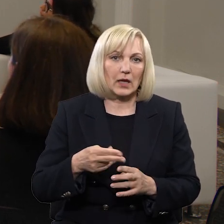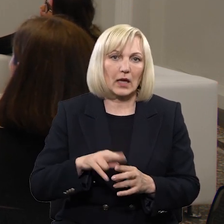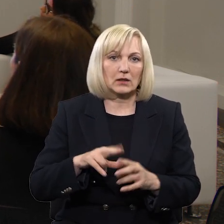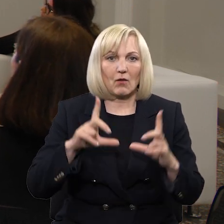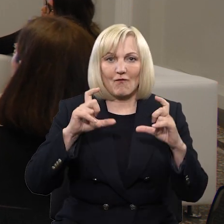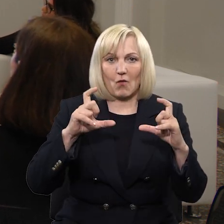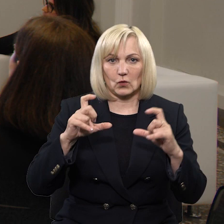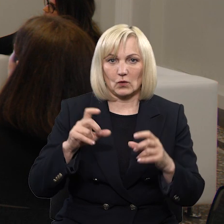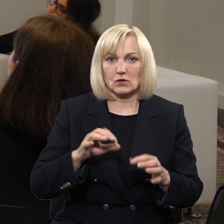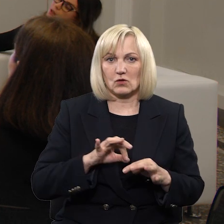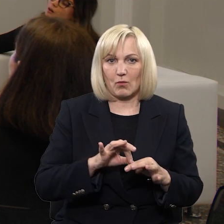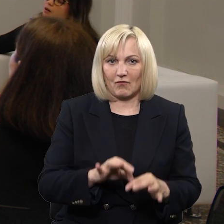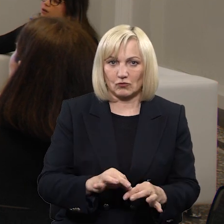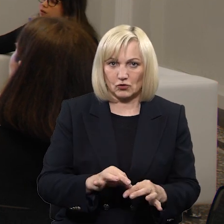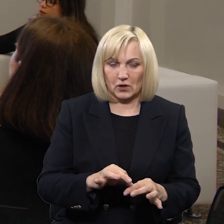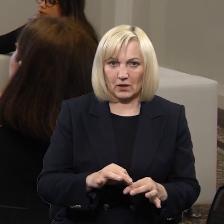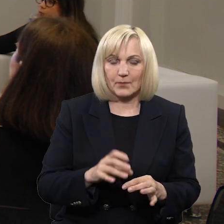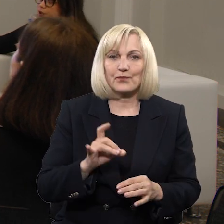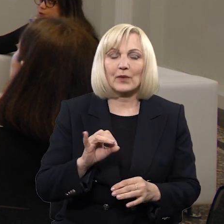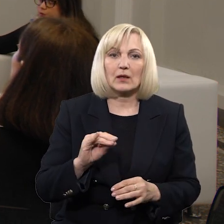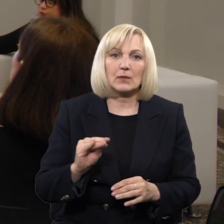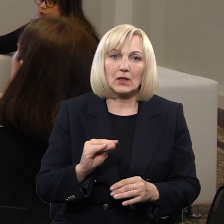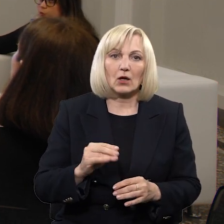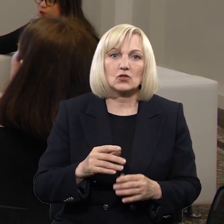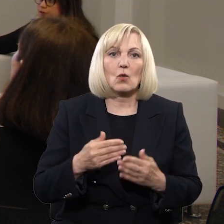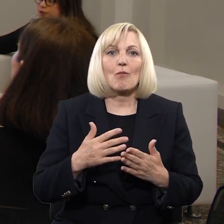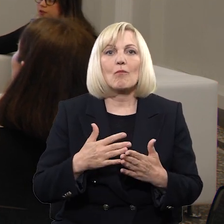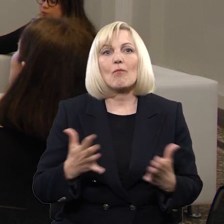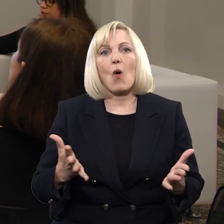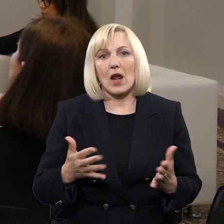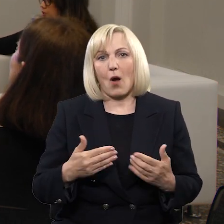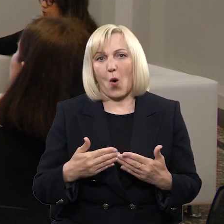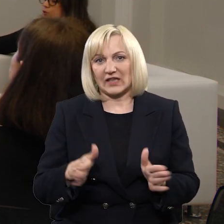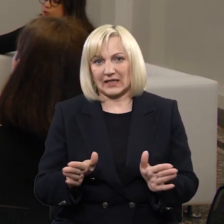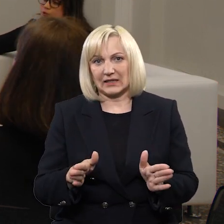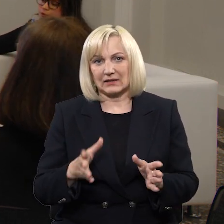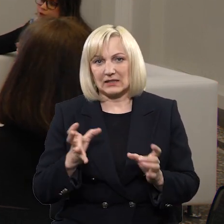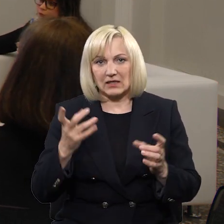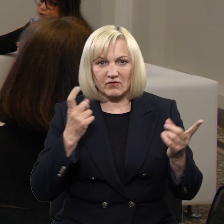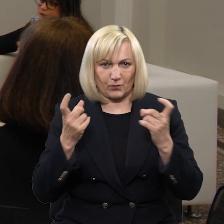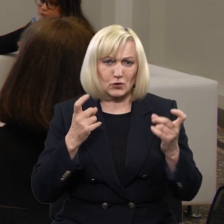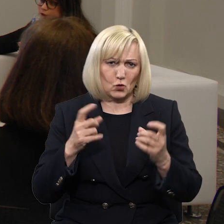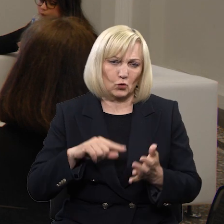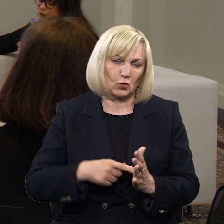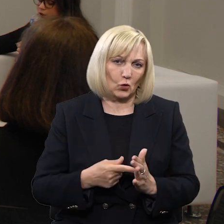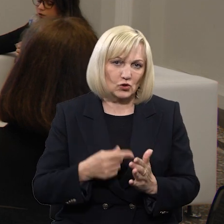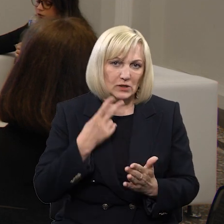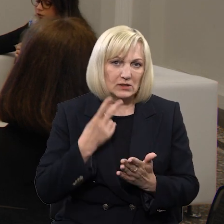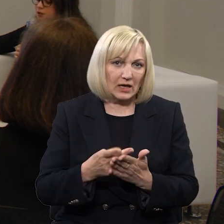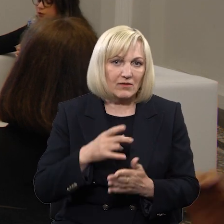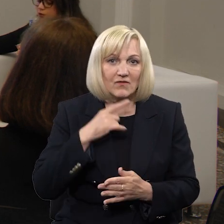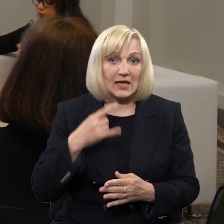Эрмитаж меди это фото сопровождение Эрмитаж наиболее открытый Мне кажется с информационной точки зрения музей вообще